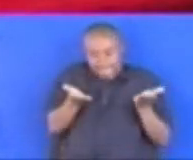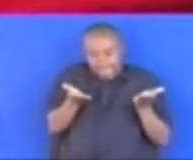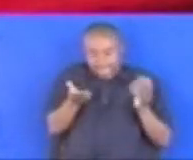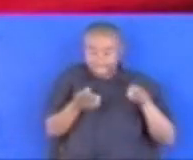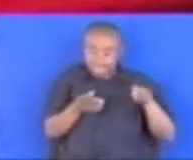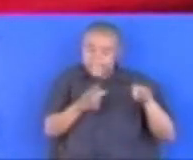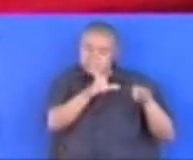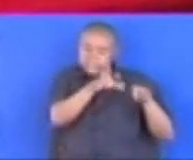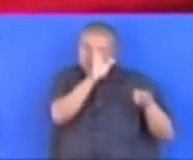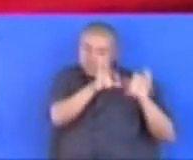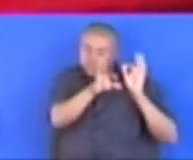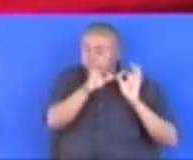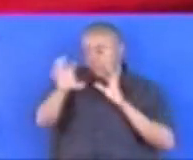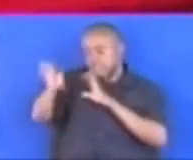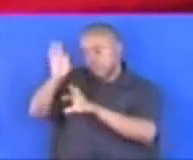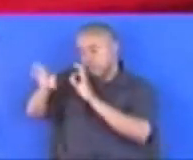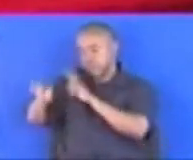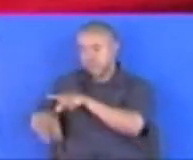2020-2021 na